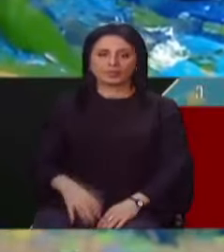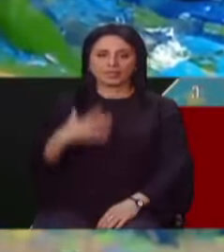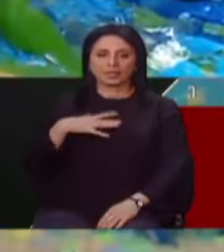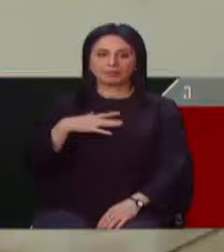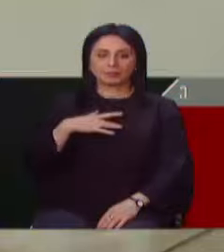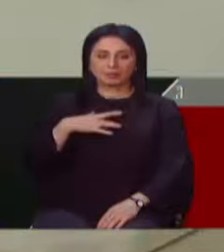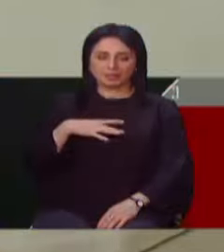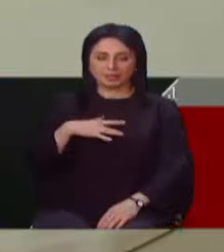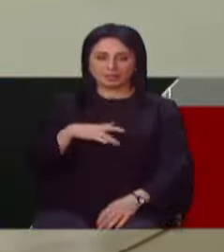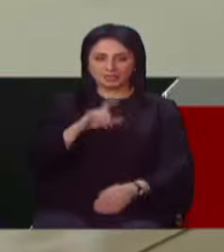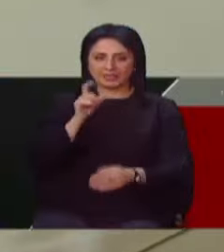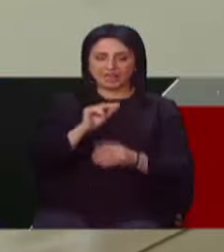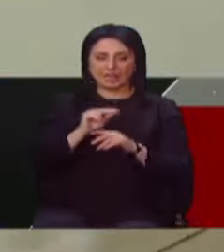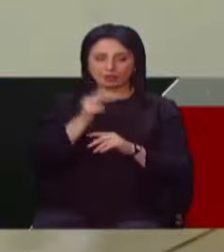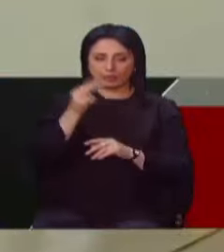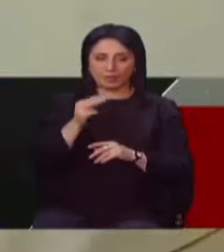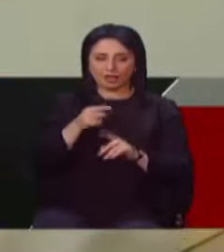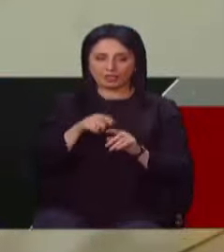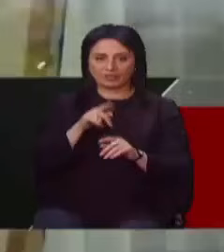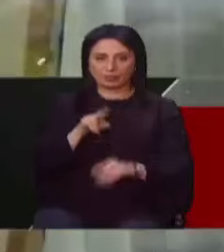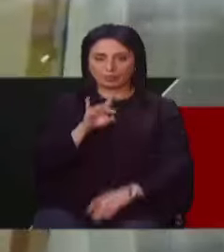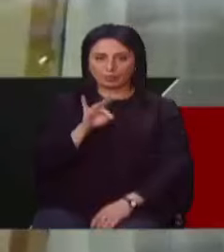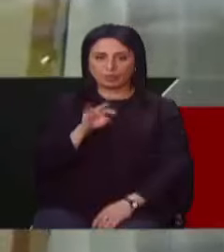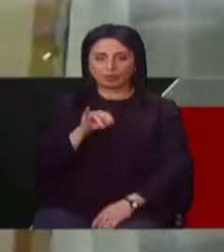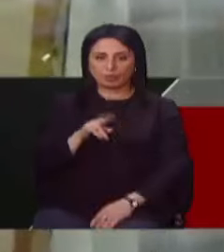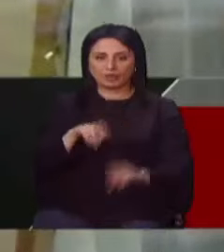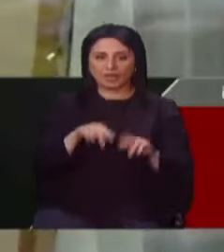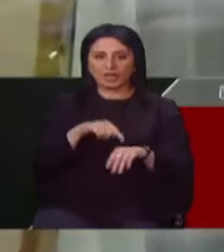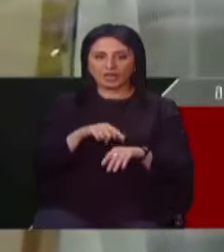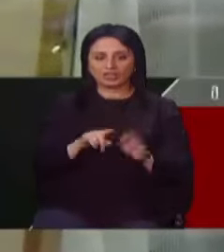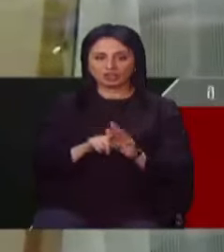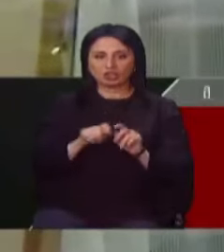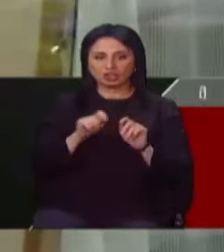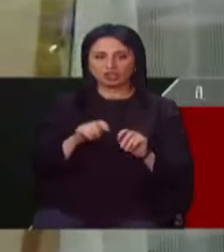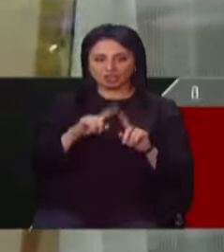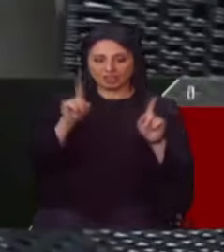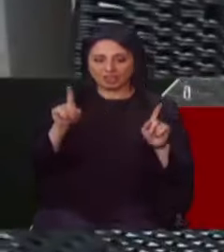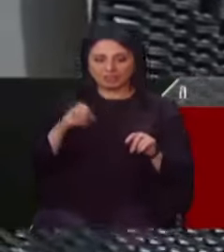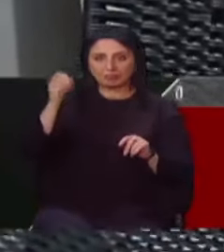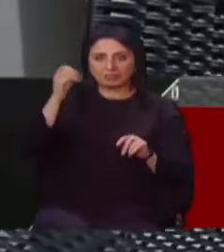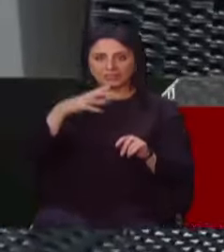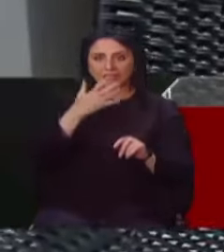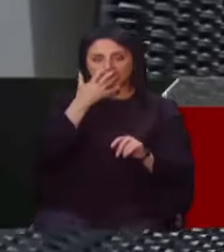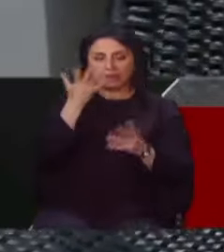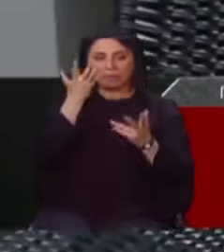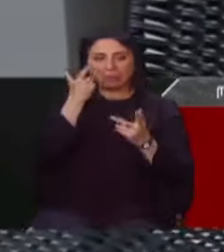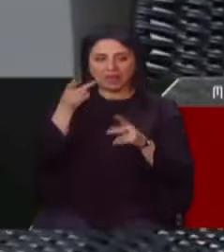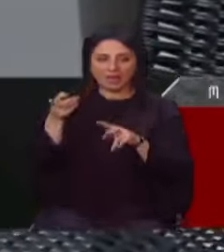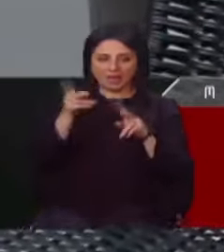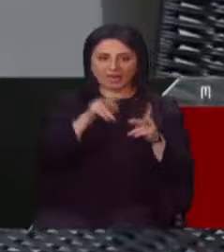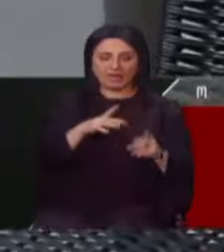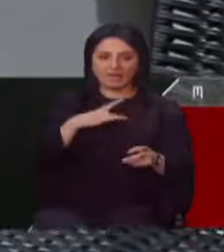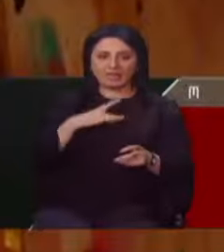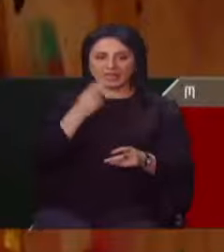სამხატვრო აკადემიის ლექტორმა მხატვარმა ვლადიმერ დურულმა განწყობის შესაქმნელად ტილოზე მზიანი თბილი ფერებით გადაიტანა